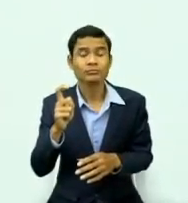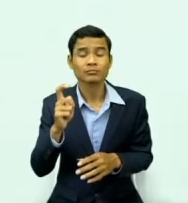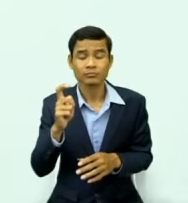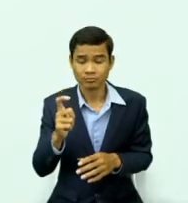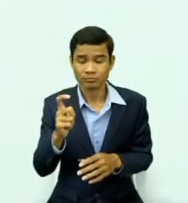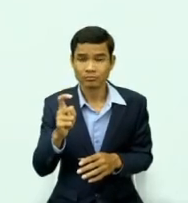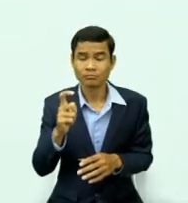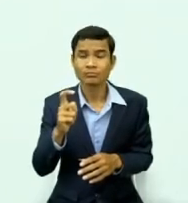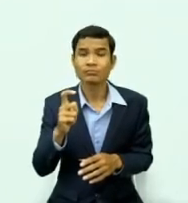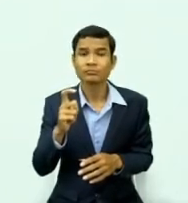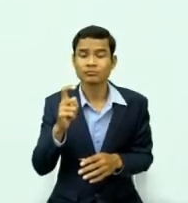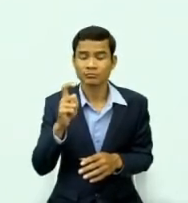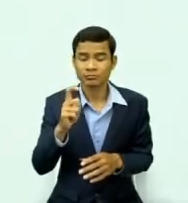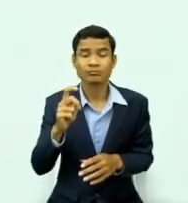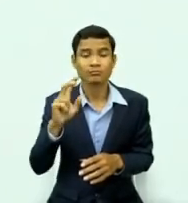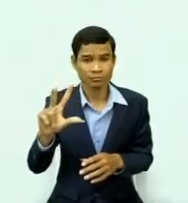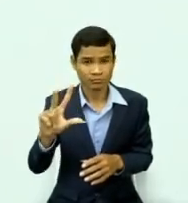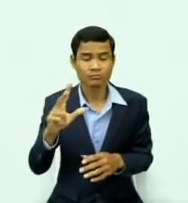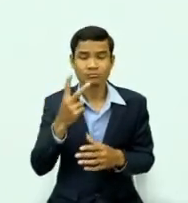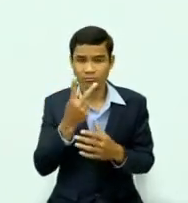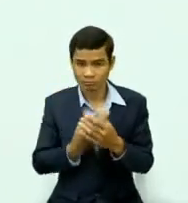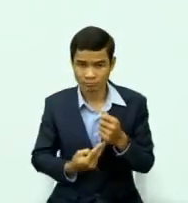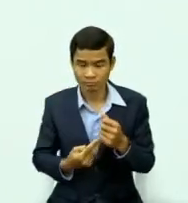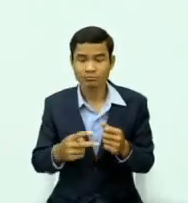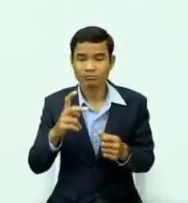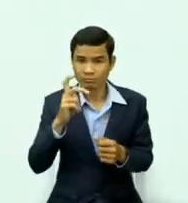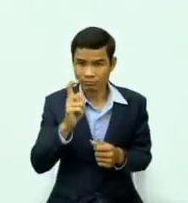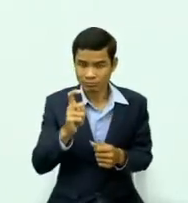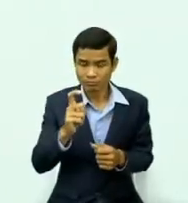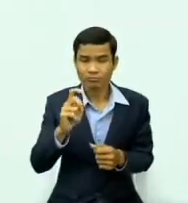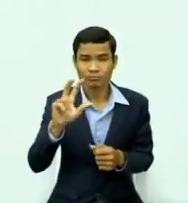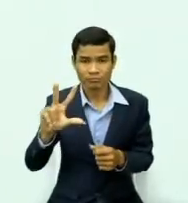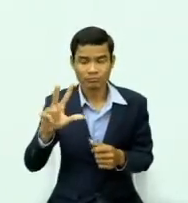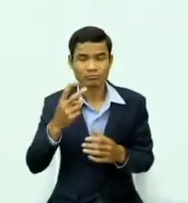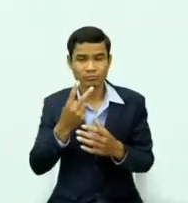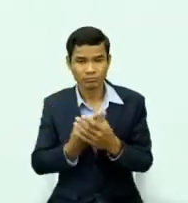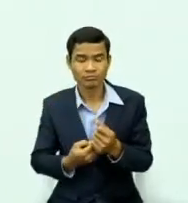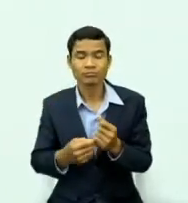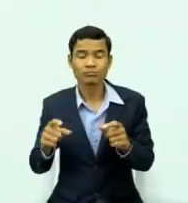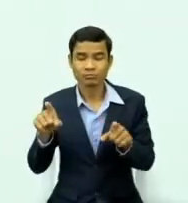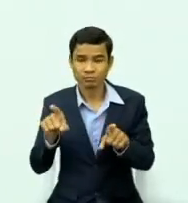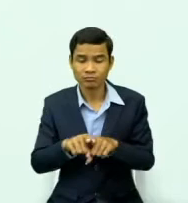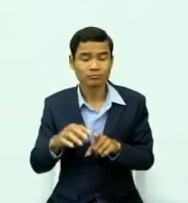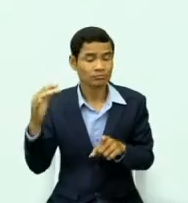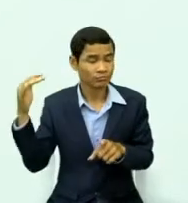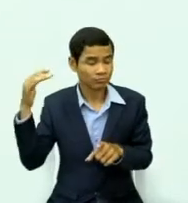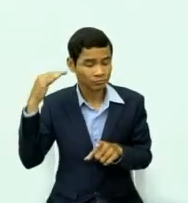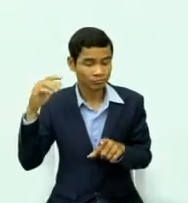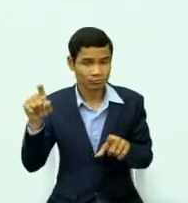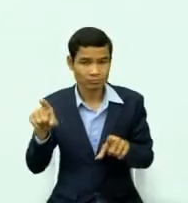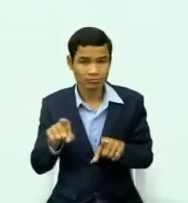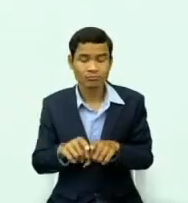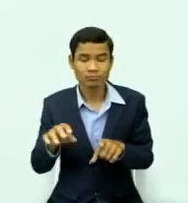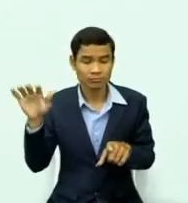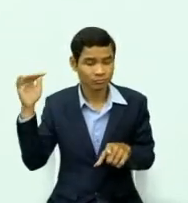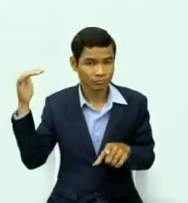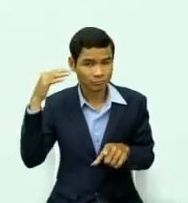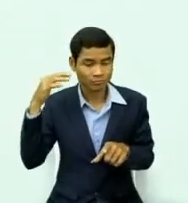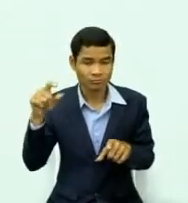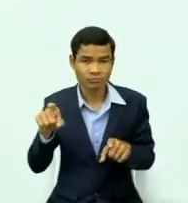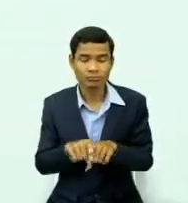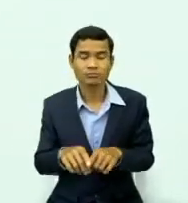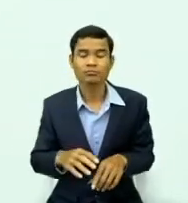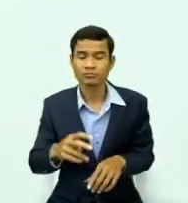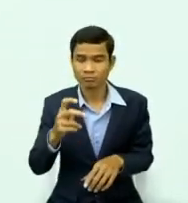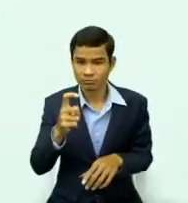Chà, cứ khó nè con đó. Chà. Số cô này chân chân nhẹ khó cứ khờ.